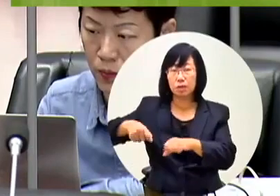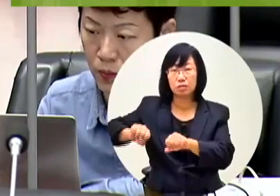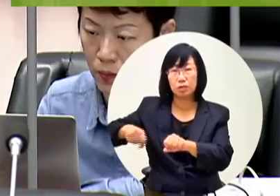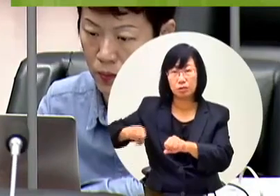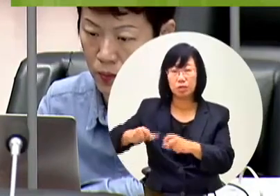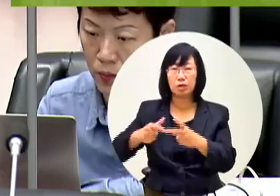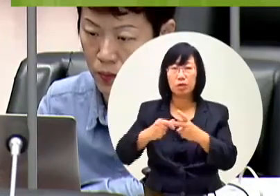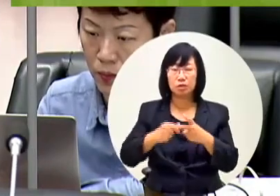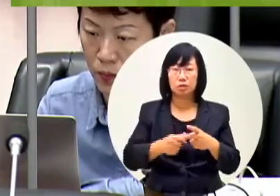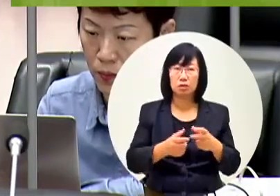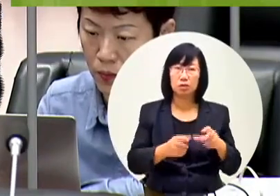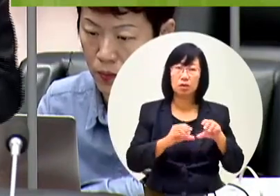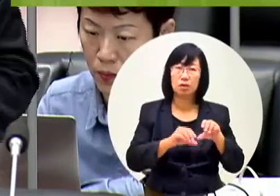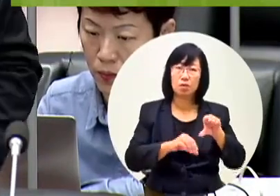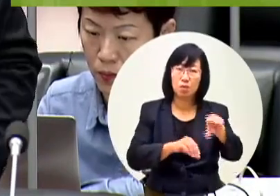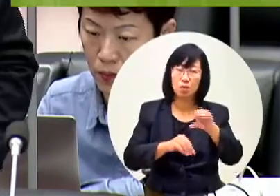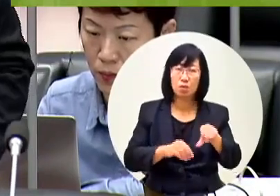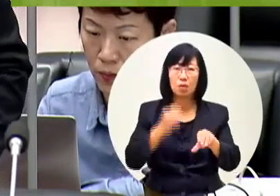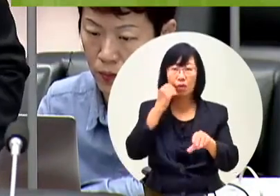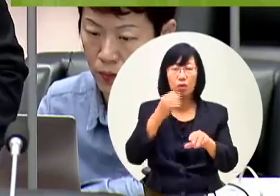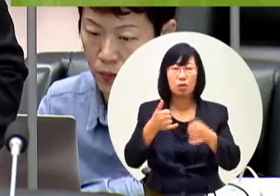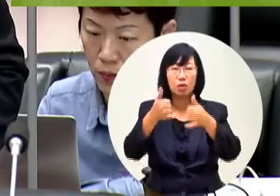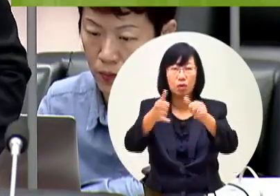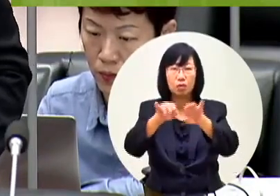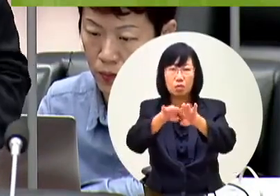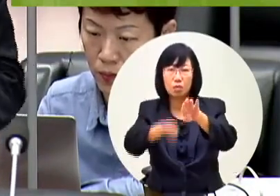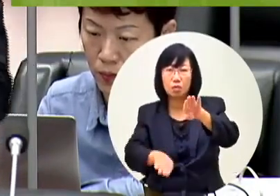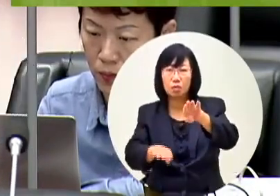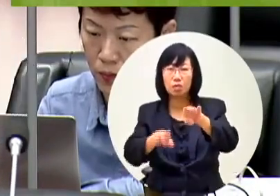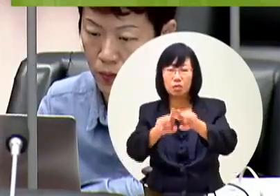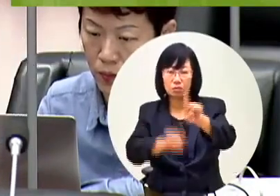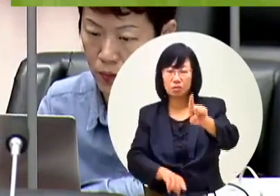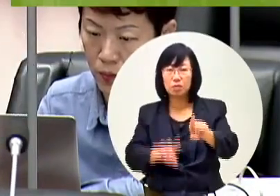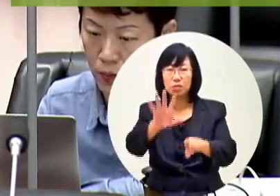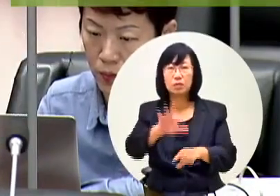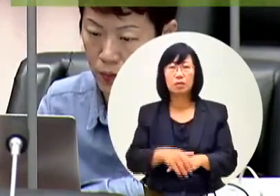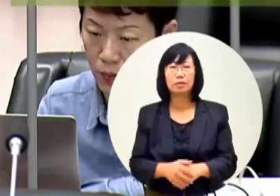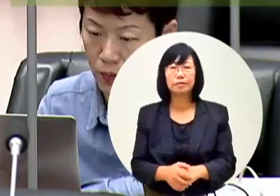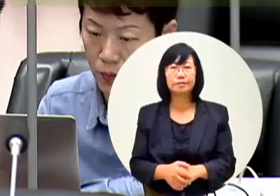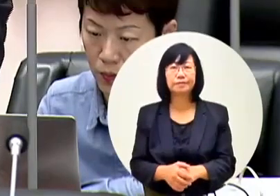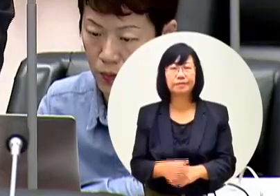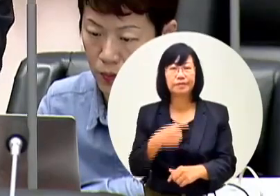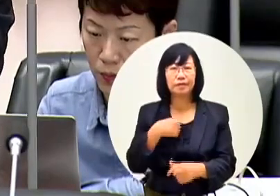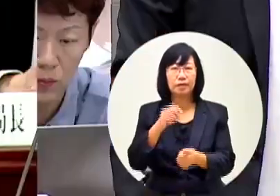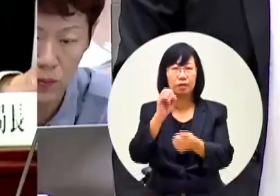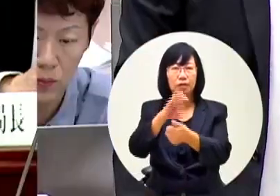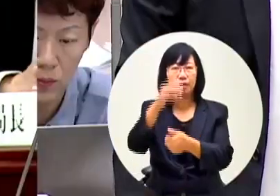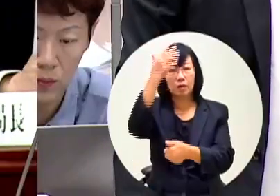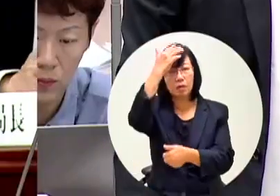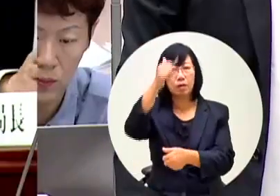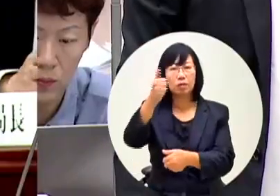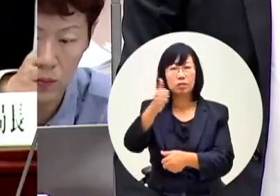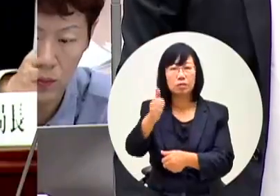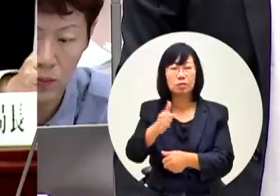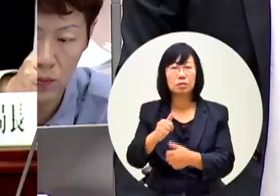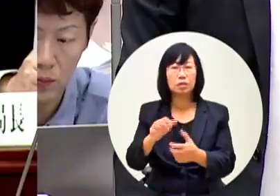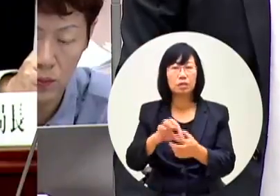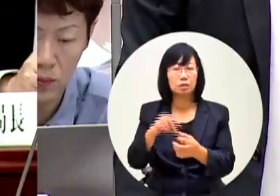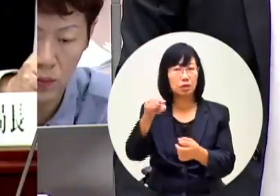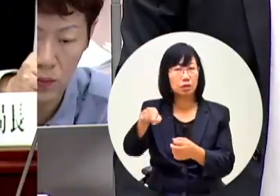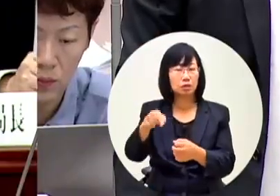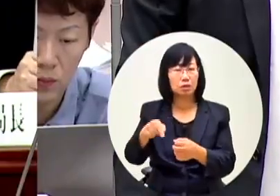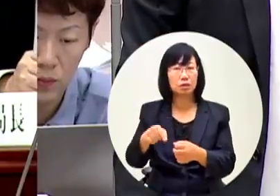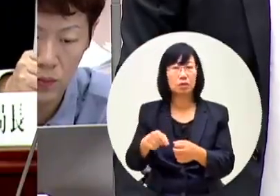间的道路路差，为什么没有办法一次性完成？ 我要跟黄议员报告，当天通车的时